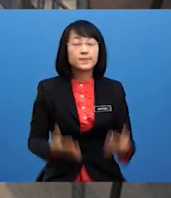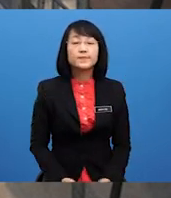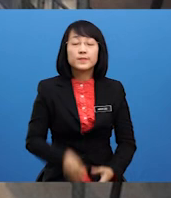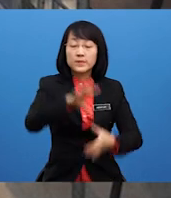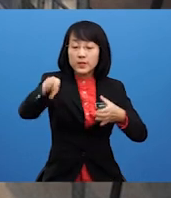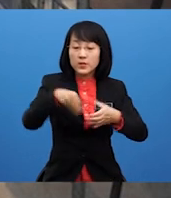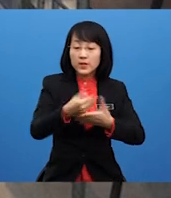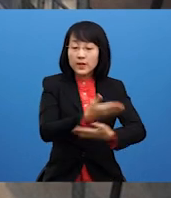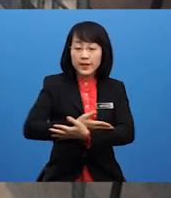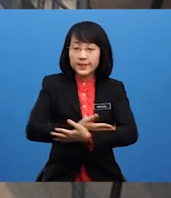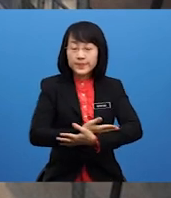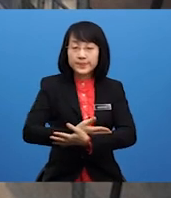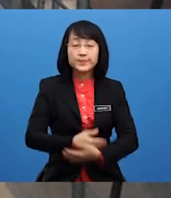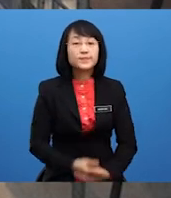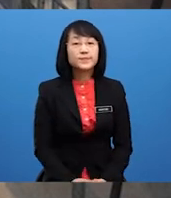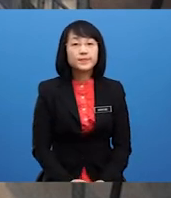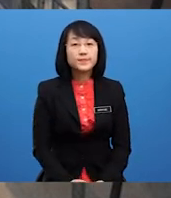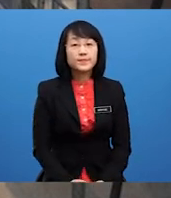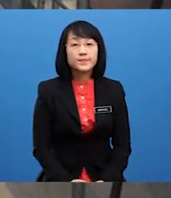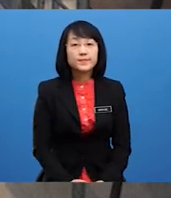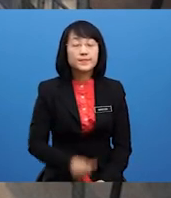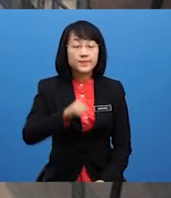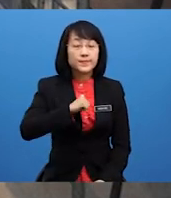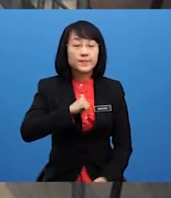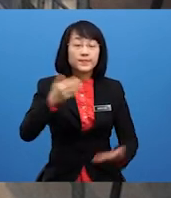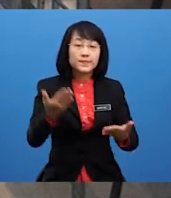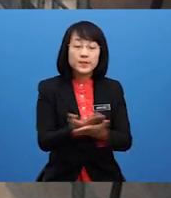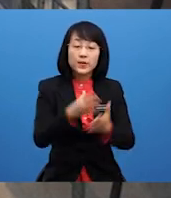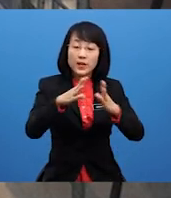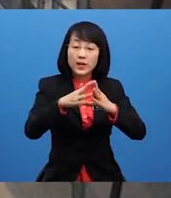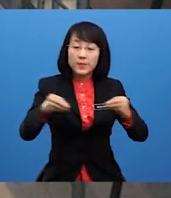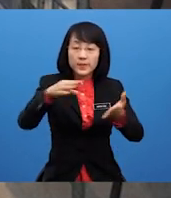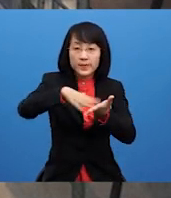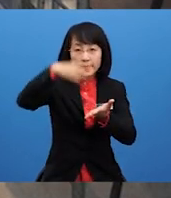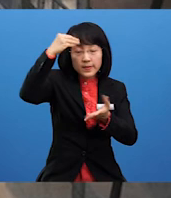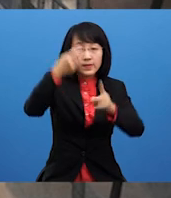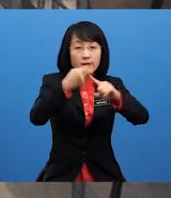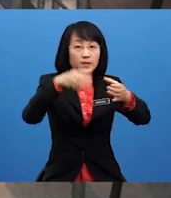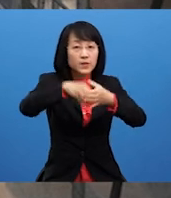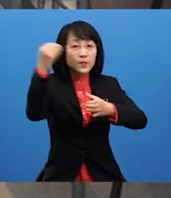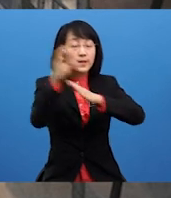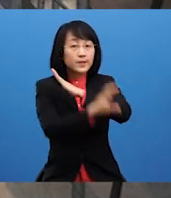sendiri rahim yang baru menamatkan pengajian di luar negara.